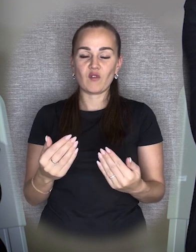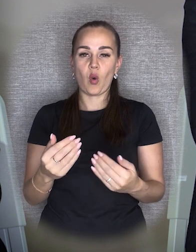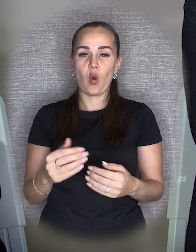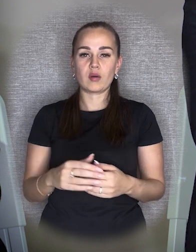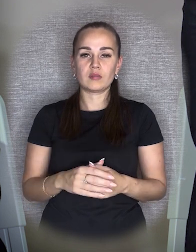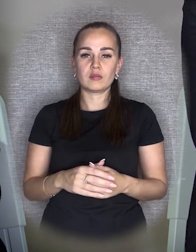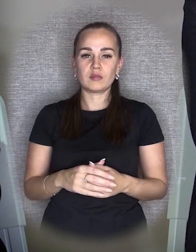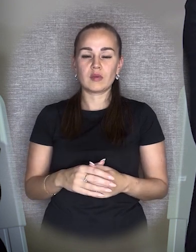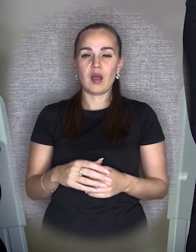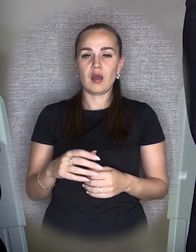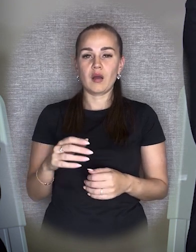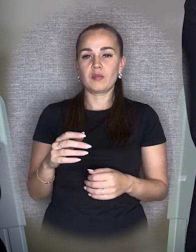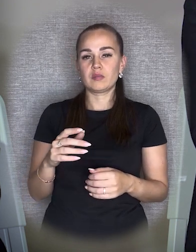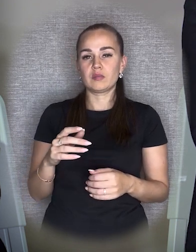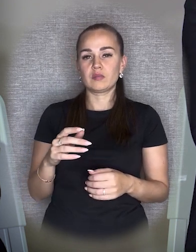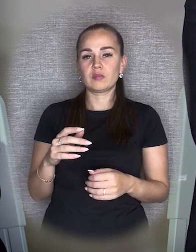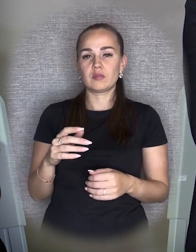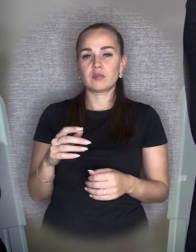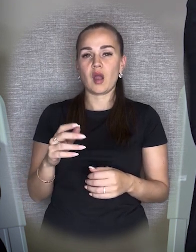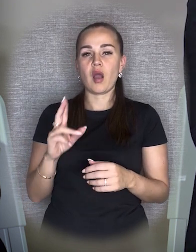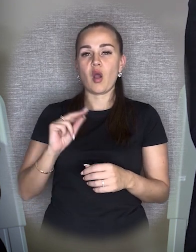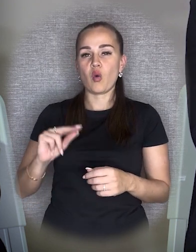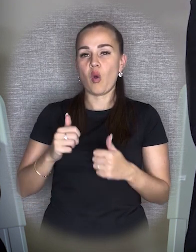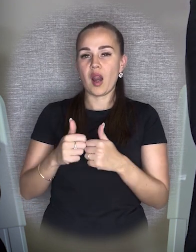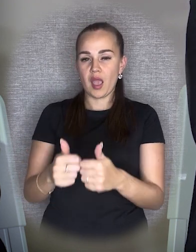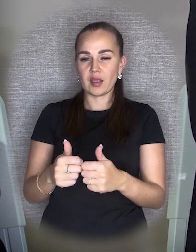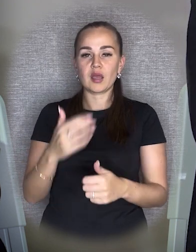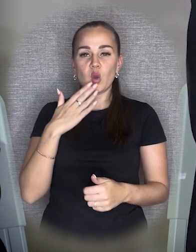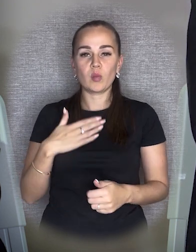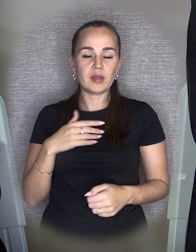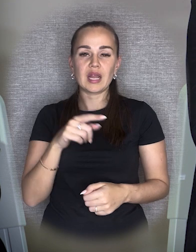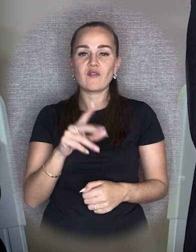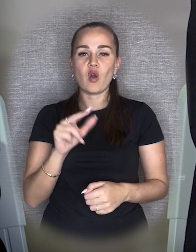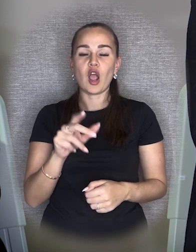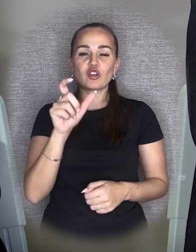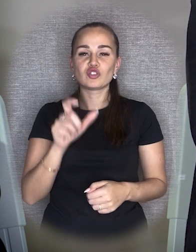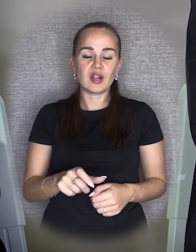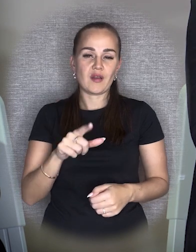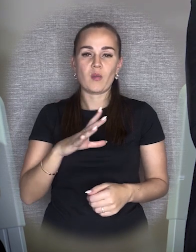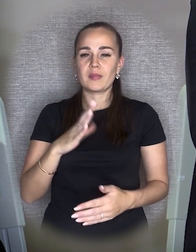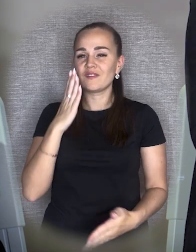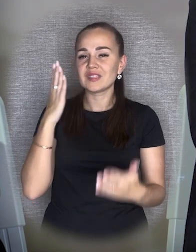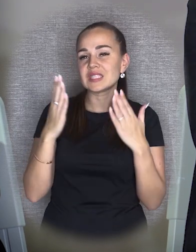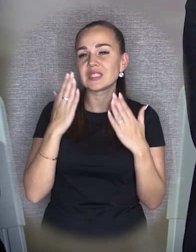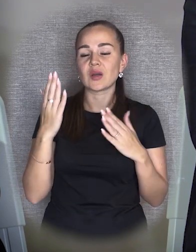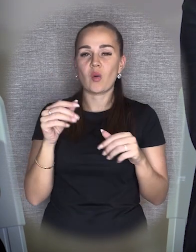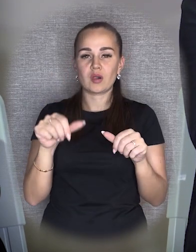его собратья по профессии его очень любили, но любили как человека, потому что он был